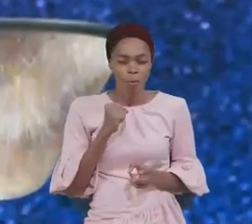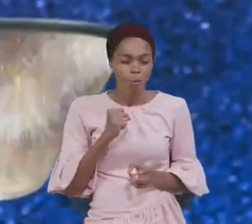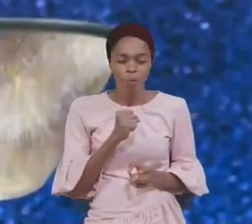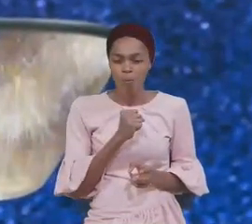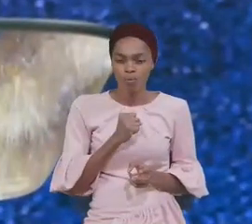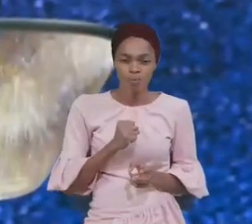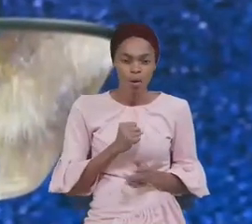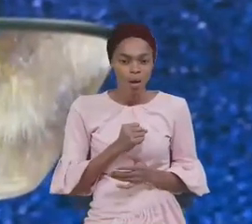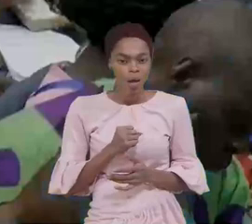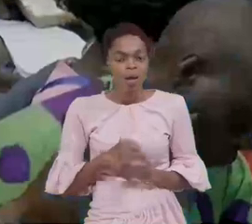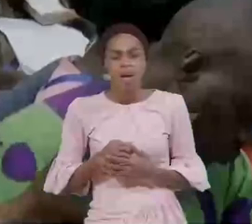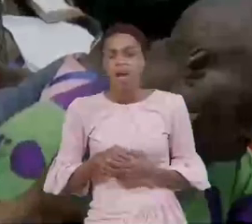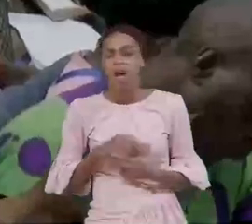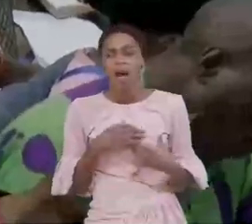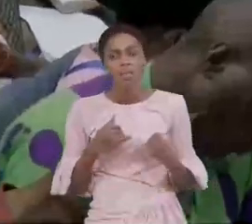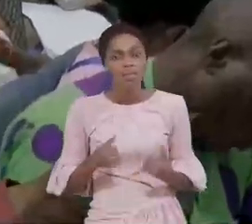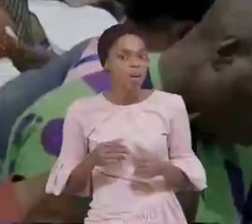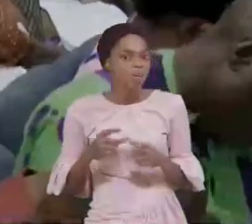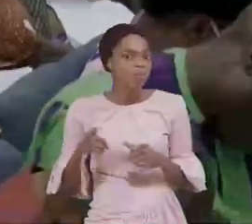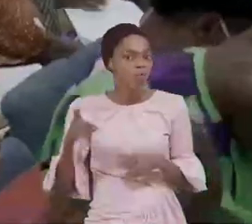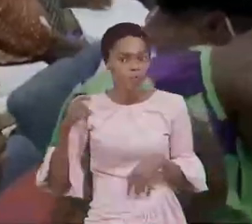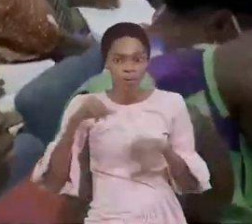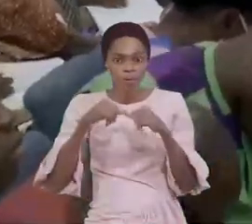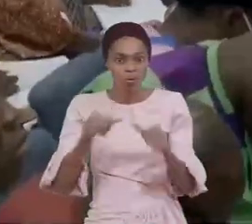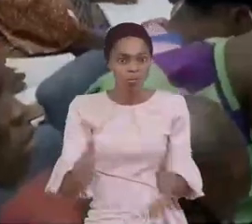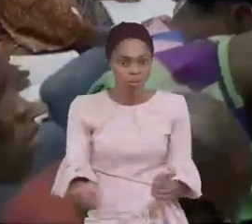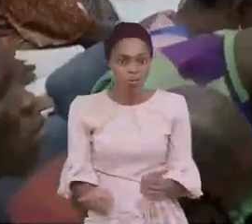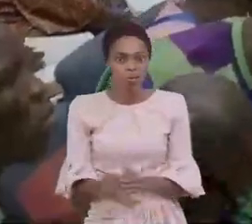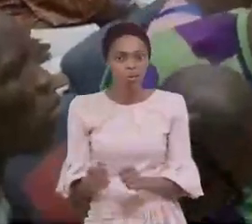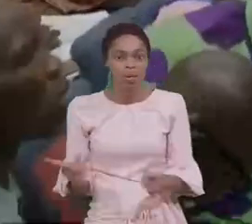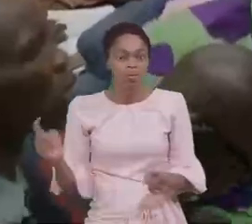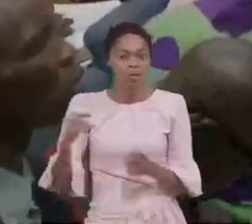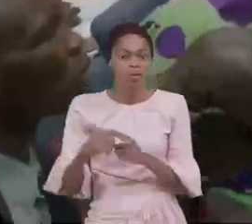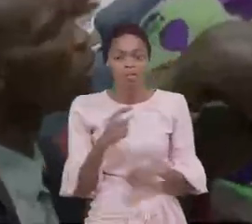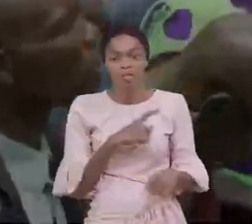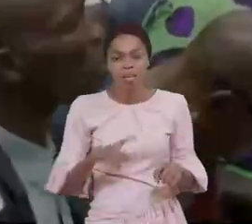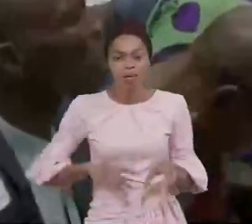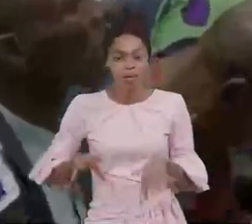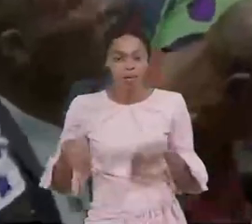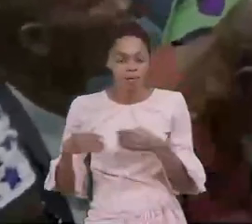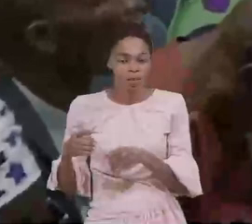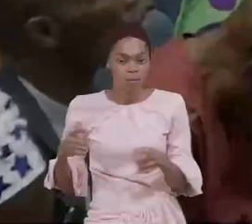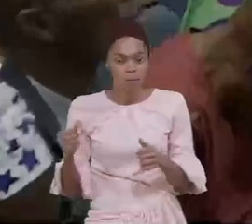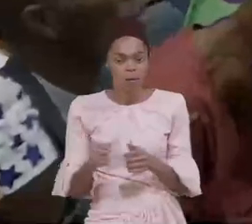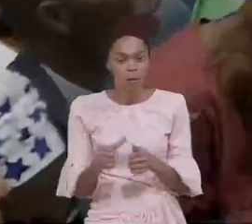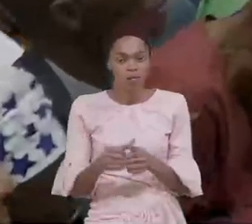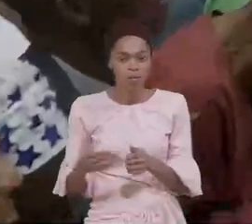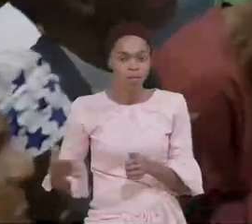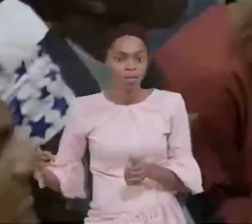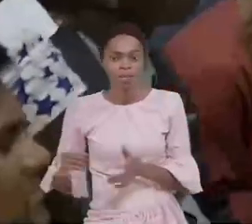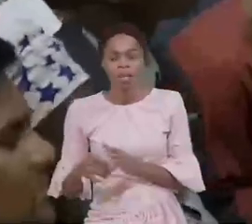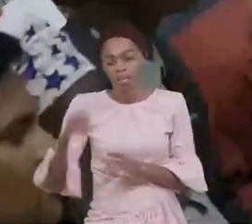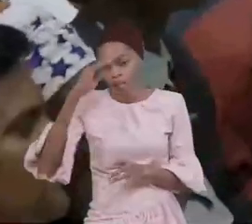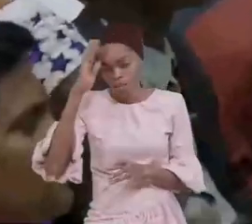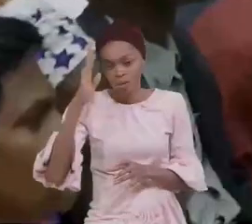Il continuait avec eux jusqu'à ce que le Seigneur leur ait tout donné, tout ce qu'il a promis de leur